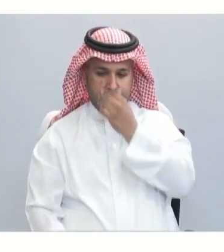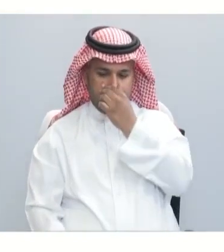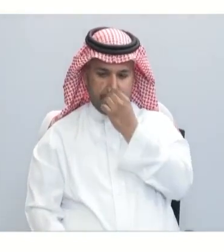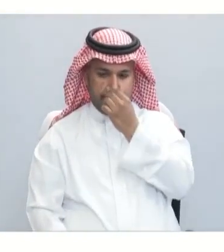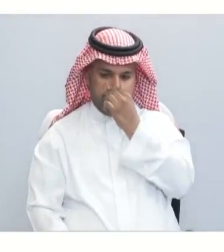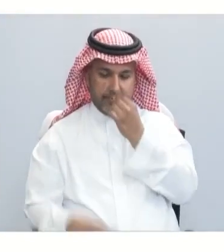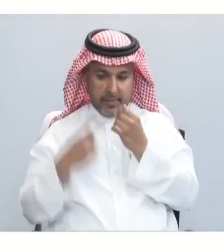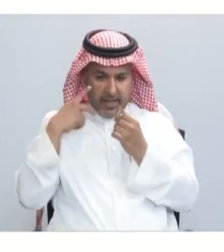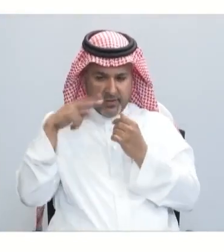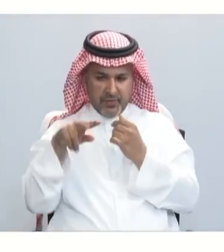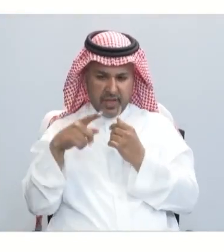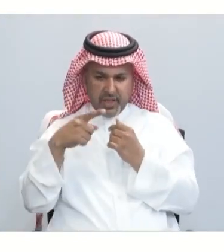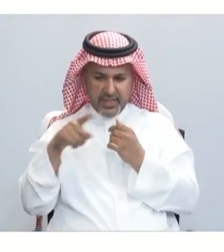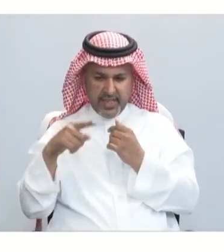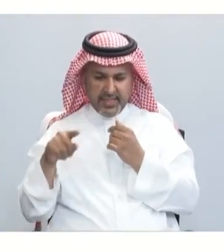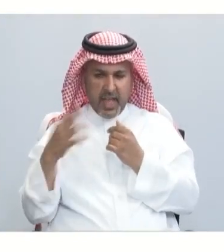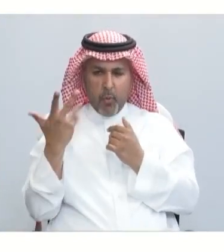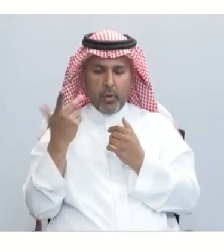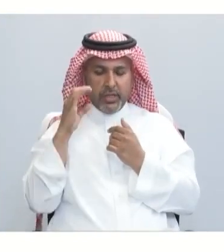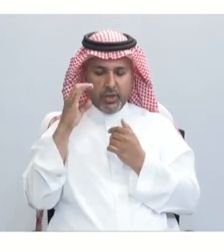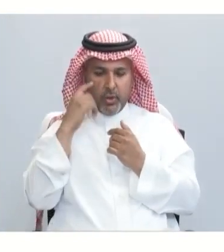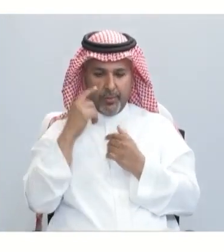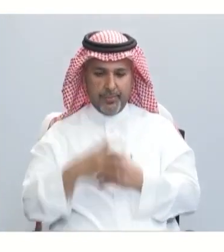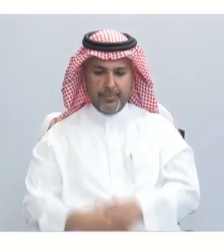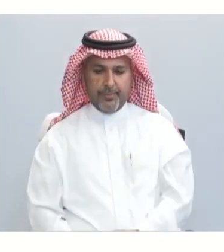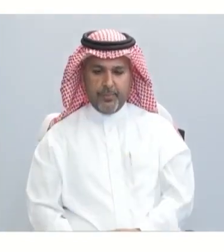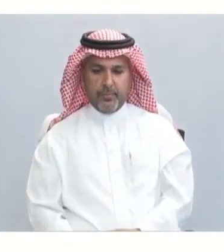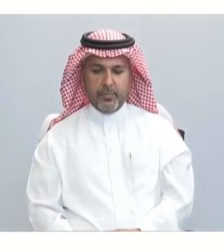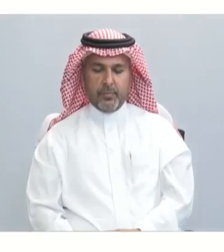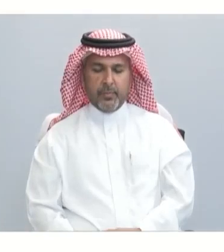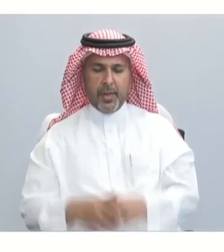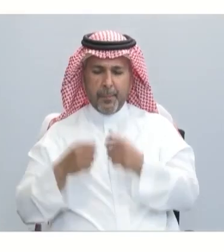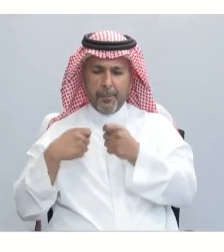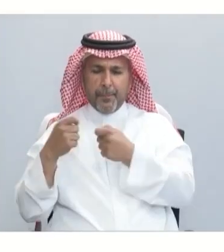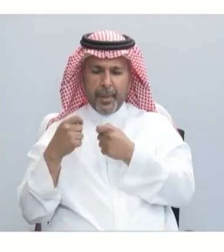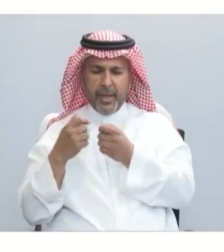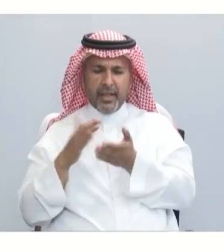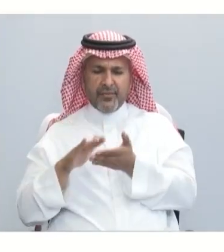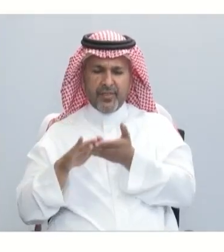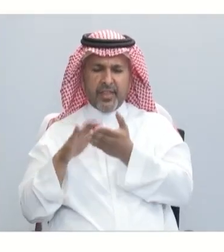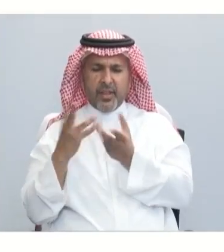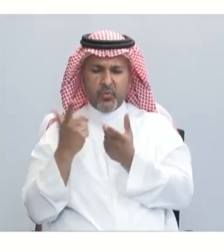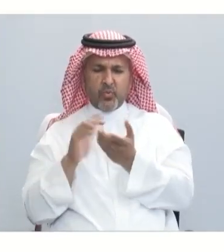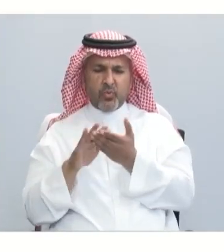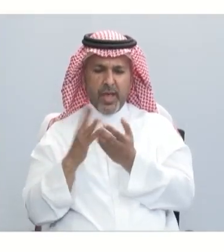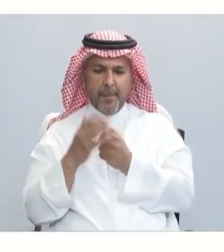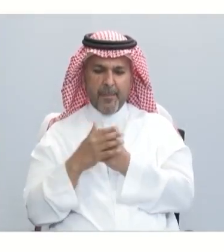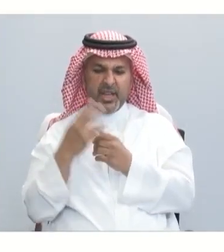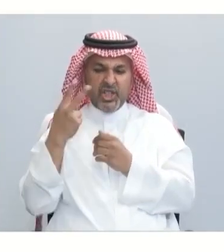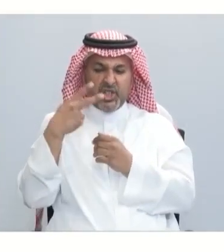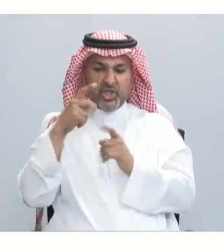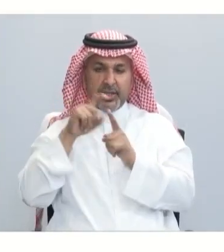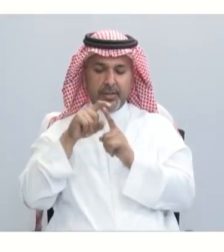التراكمي الان اختر الاجابه الصحيحه في كل مما ياتي يقدم محل خصم النسبه 20% على جميع لوازم التخييم ويملك